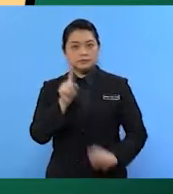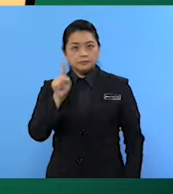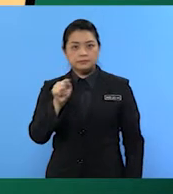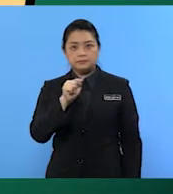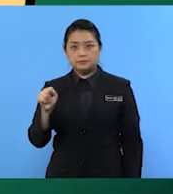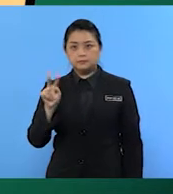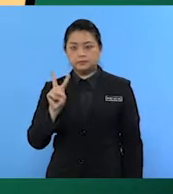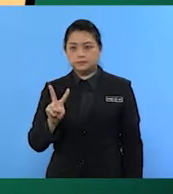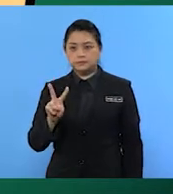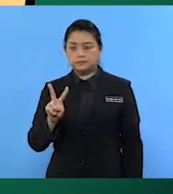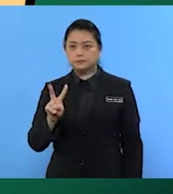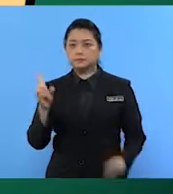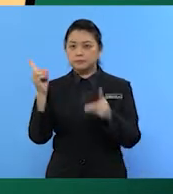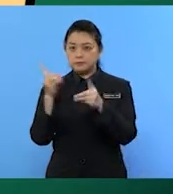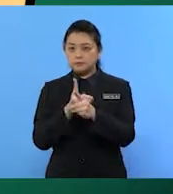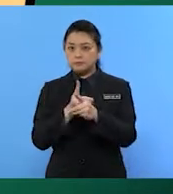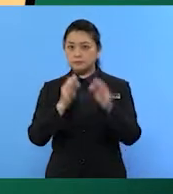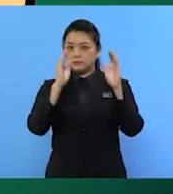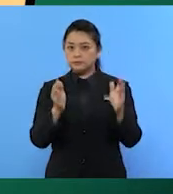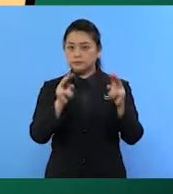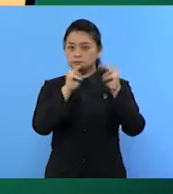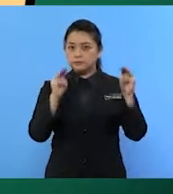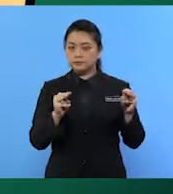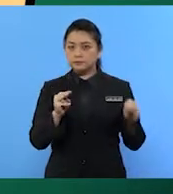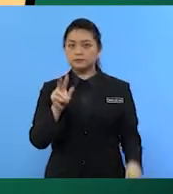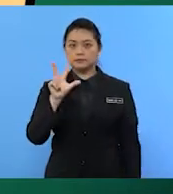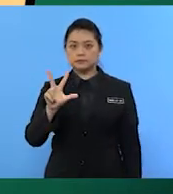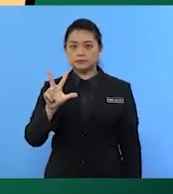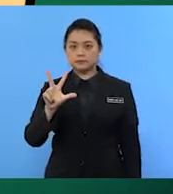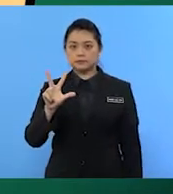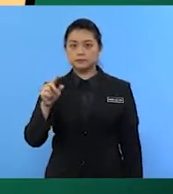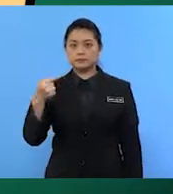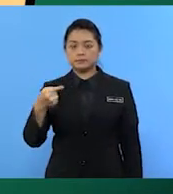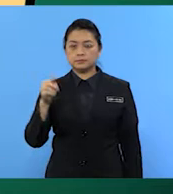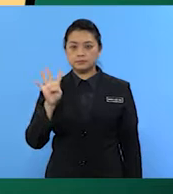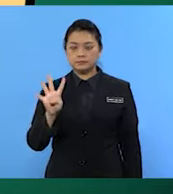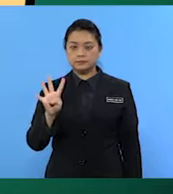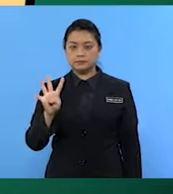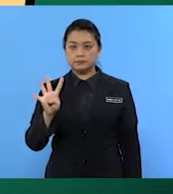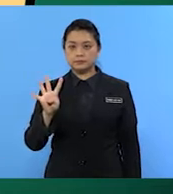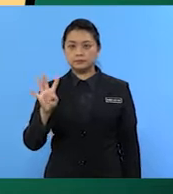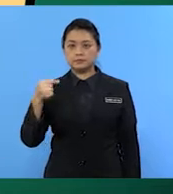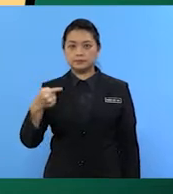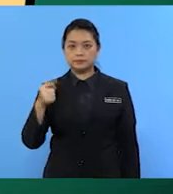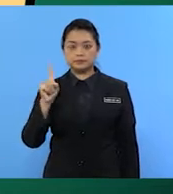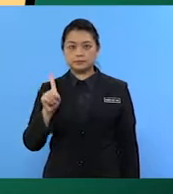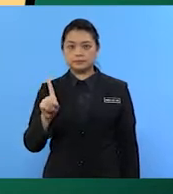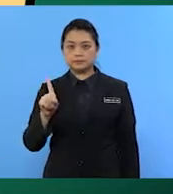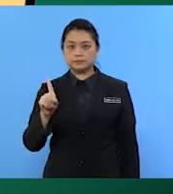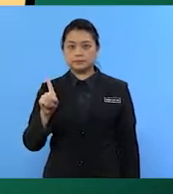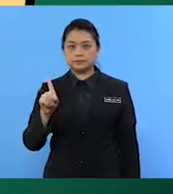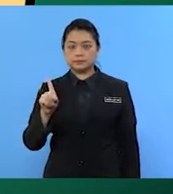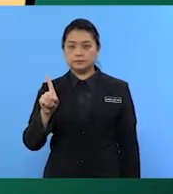2 darab dengan matriks 3, negatif 4, negatif